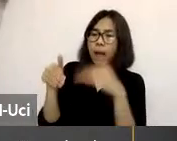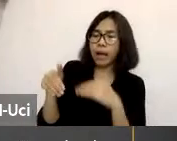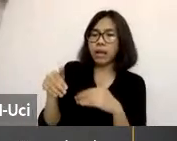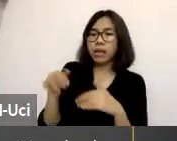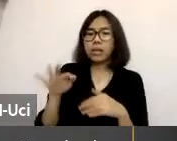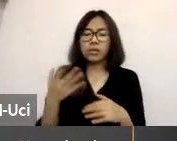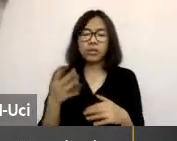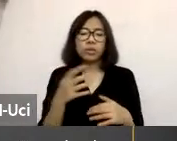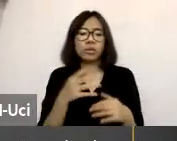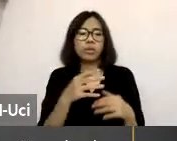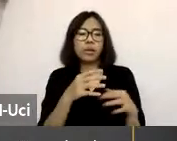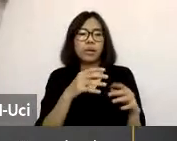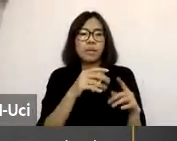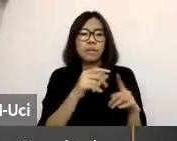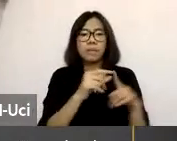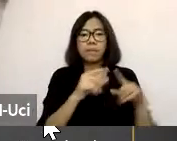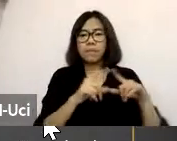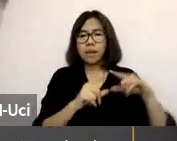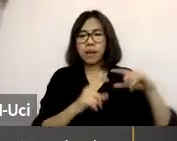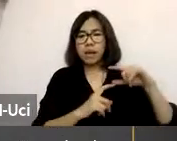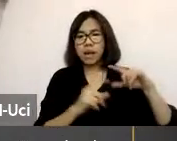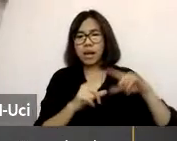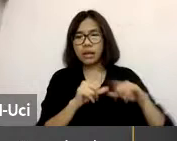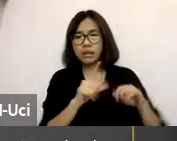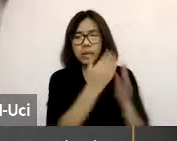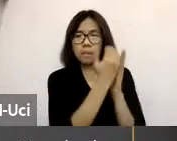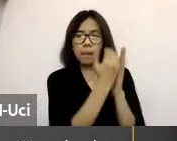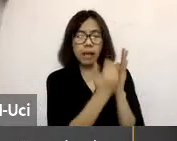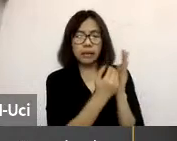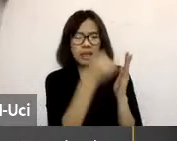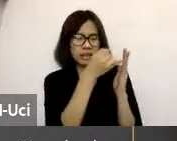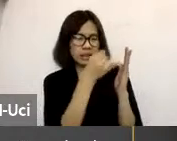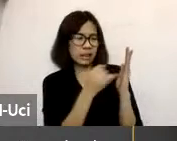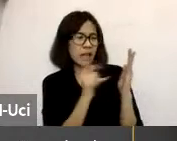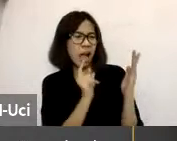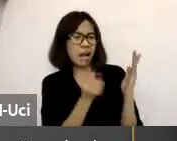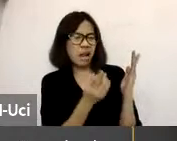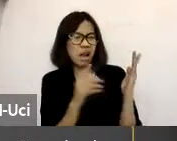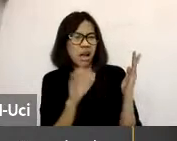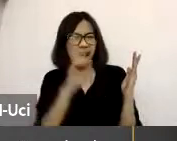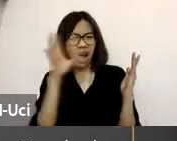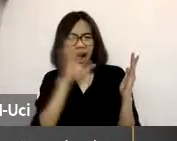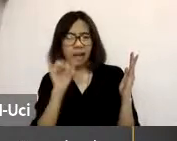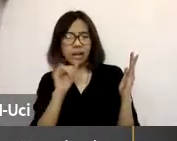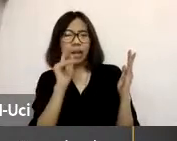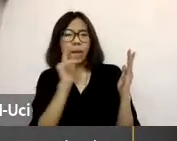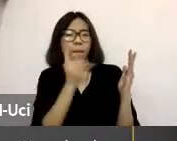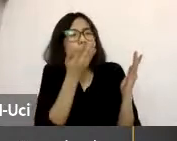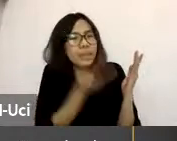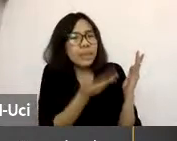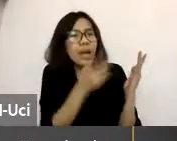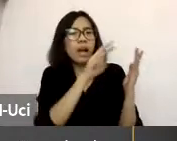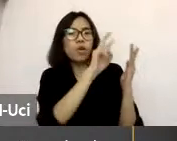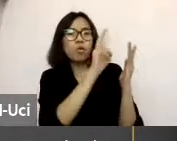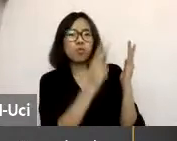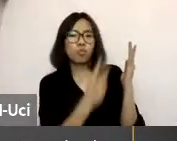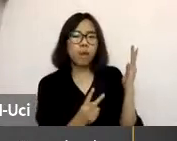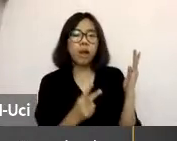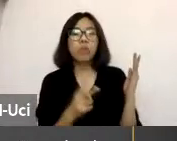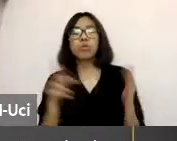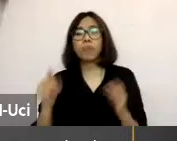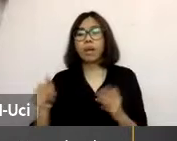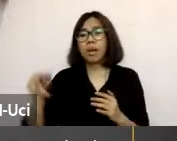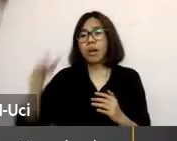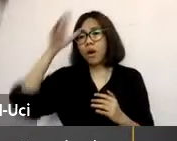pasal-pasal atau klausul di perjanjian baku tersebut untuk disesuaikan jadi ke tidak membiarkan mereka